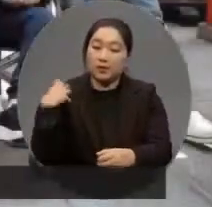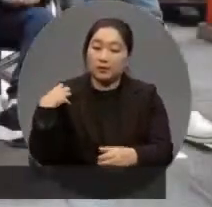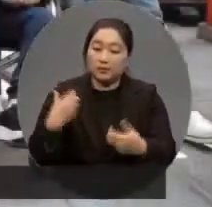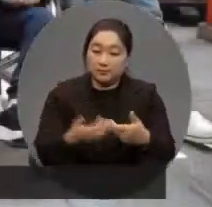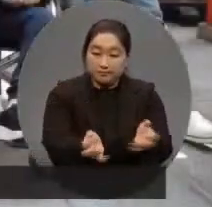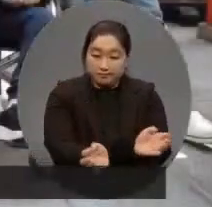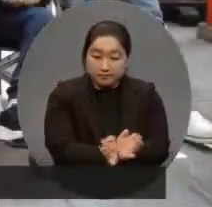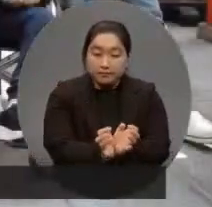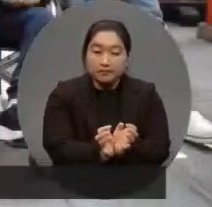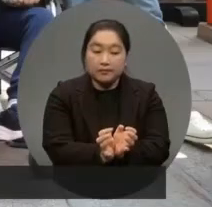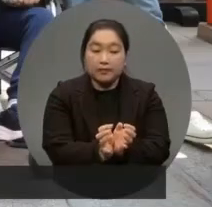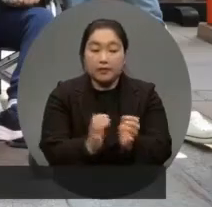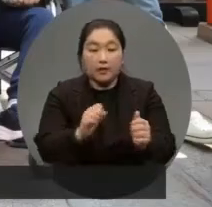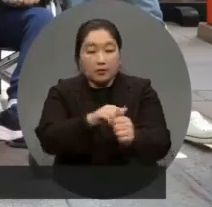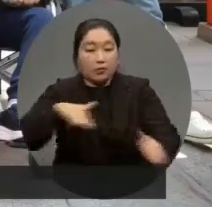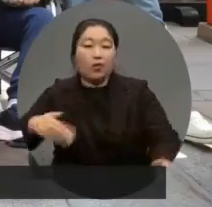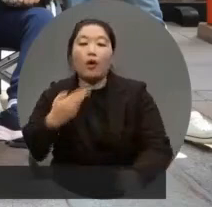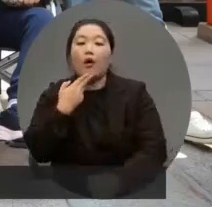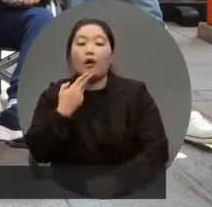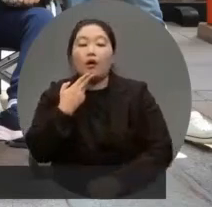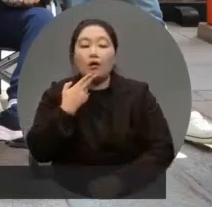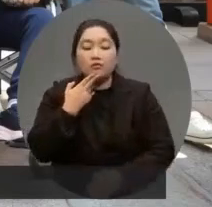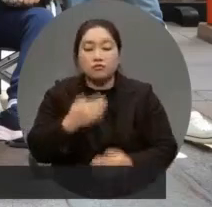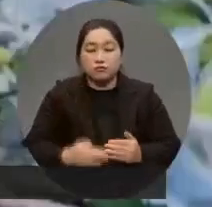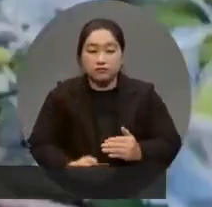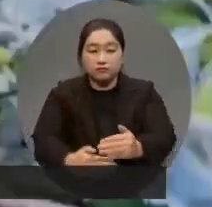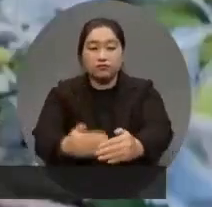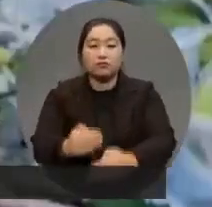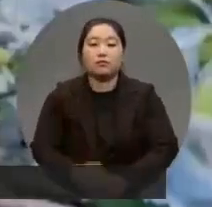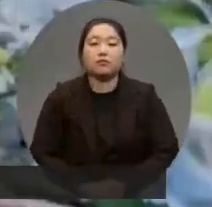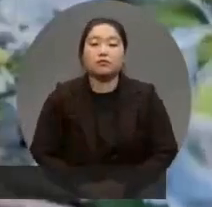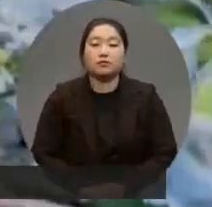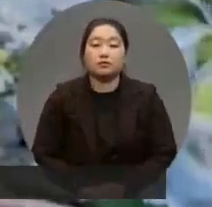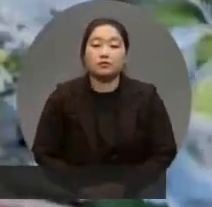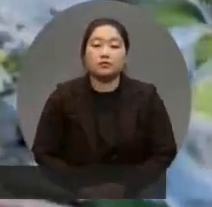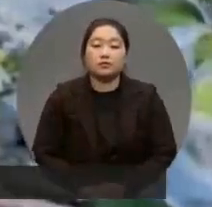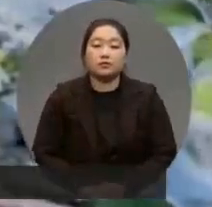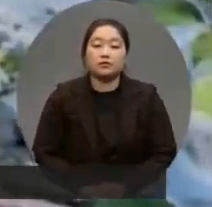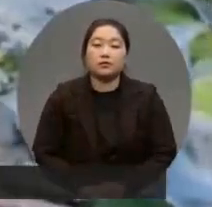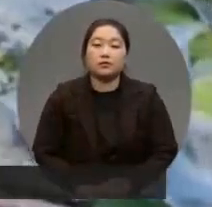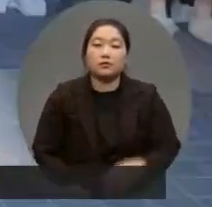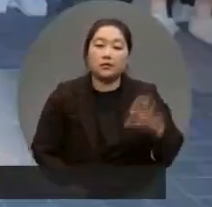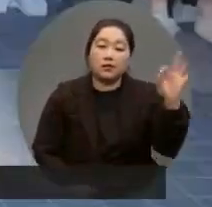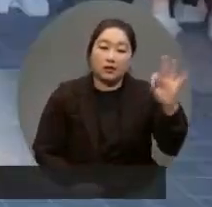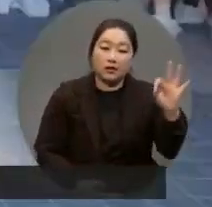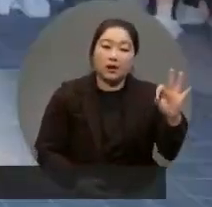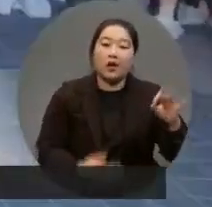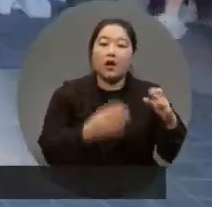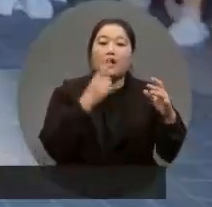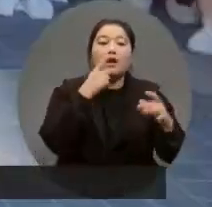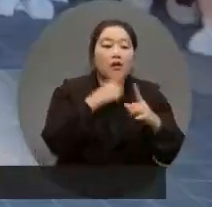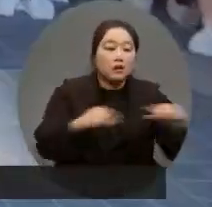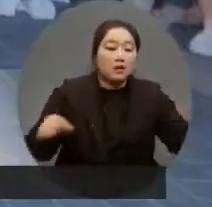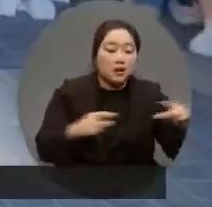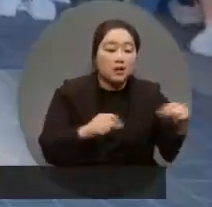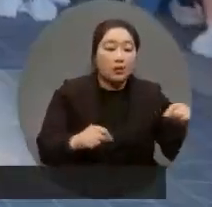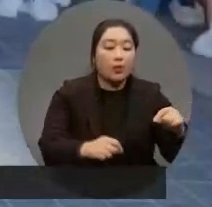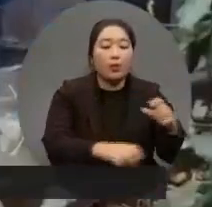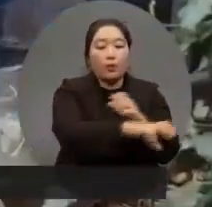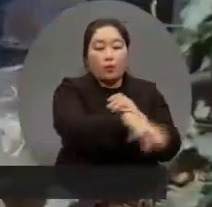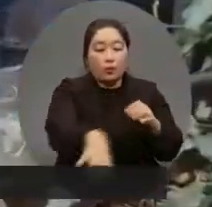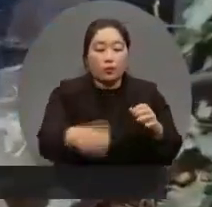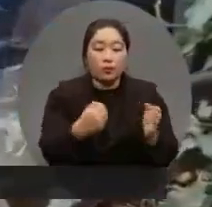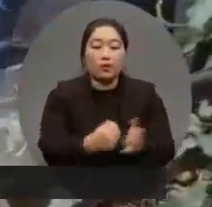꾸려졌고 단 한 명도 소외되지 않도록 진행됐습니다. 10개 학교는 오사카와 교토 등 일본 간사이 지역을